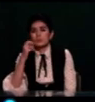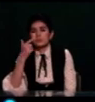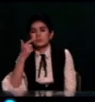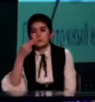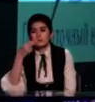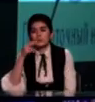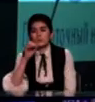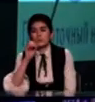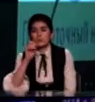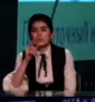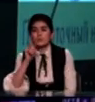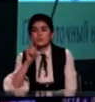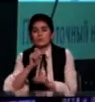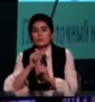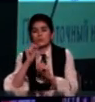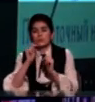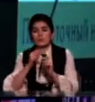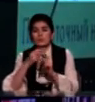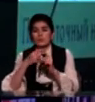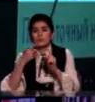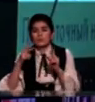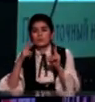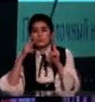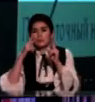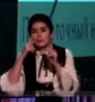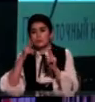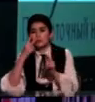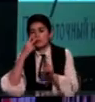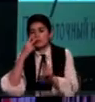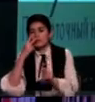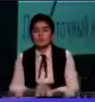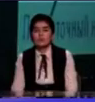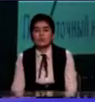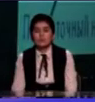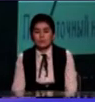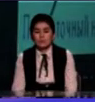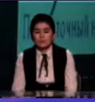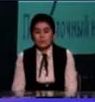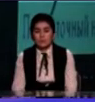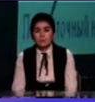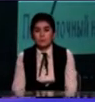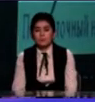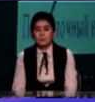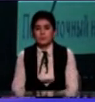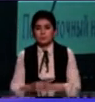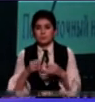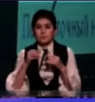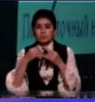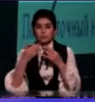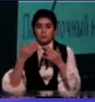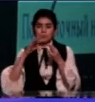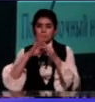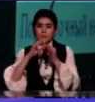над глоткой. Это дождевой червь, то есть разрезе показан, и у них идет брюшная нервная